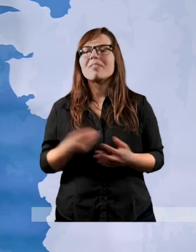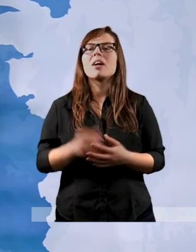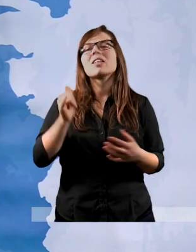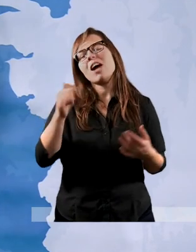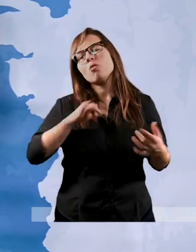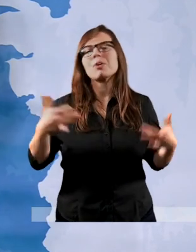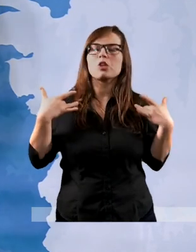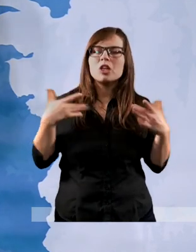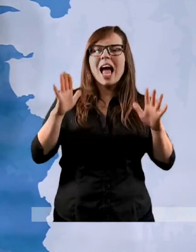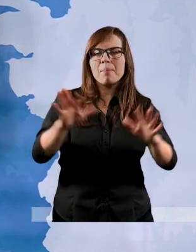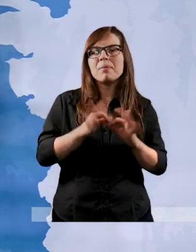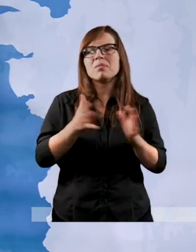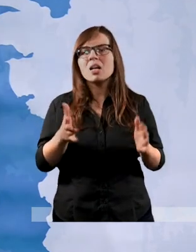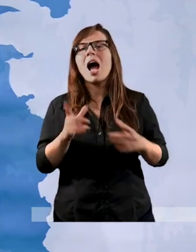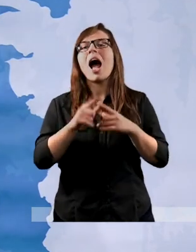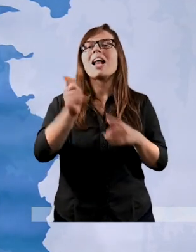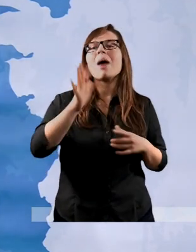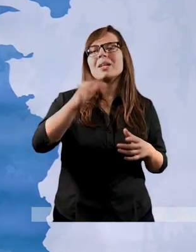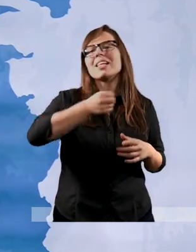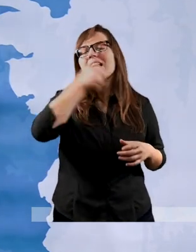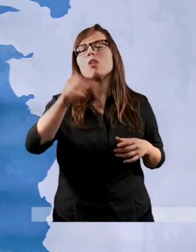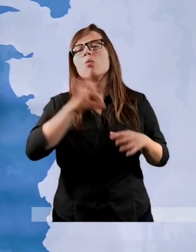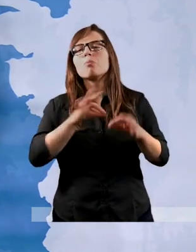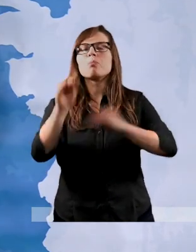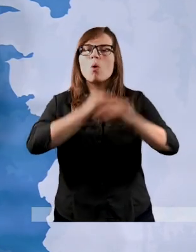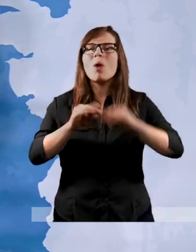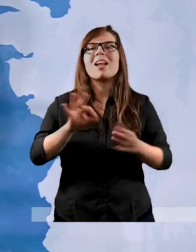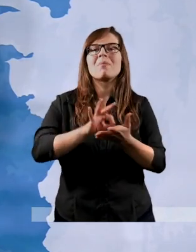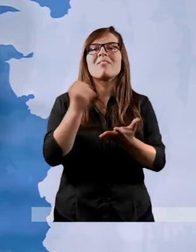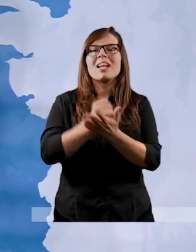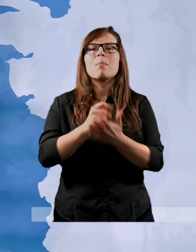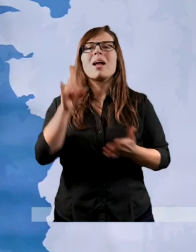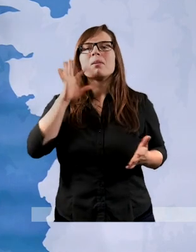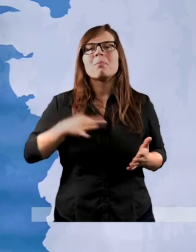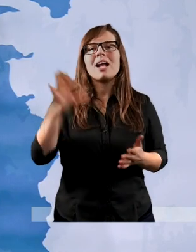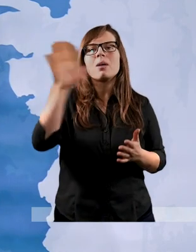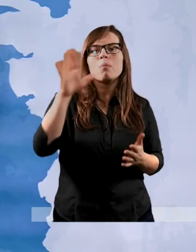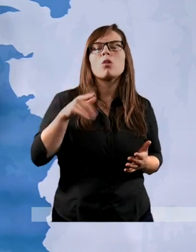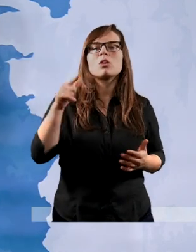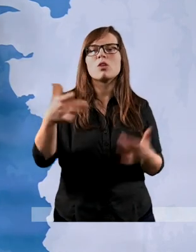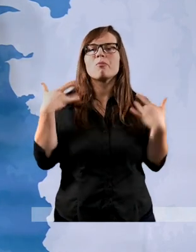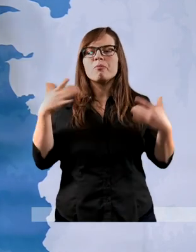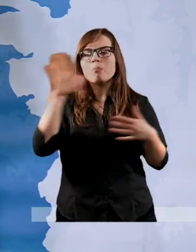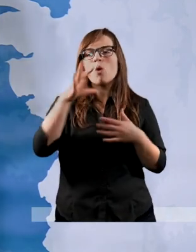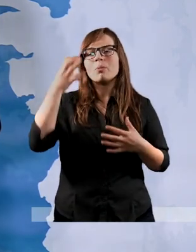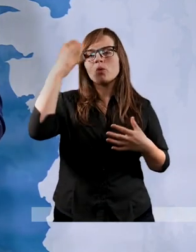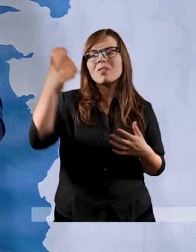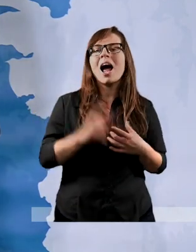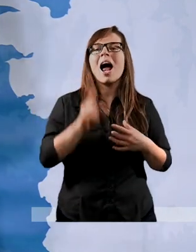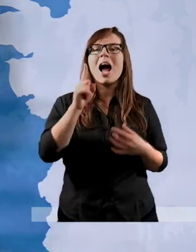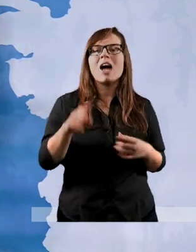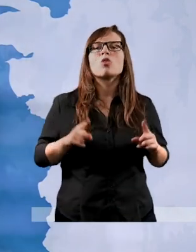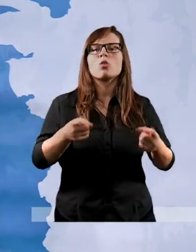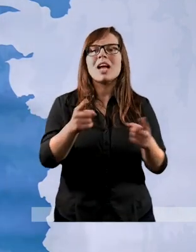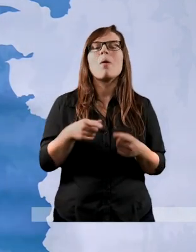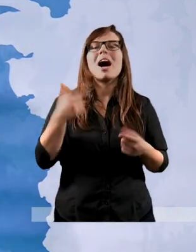sobie jakoś tam żyjemy, ale pewnego dnia, jak będę starszy, to tam poukładamy te sprawy z Panem Bogiem, no bo warto byłoby być w tym Bożym Królestwie. Ale